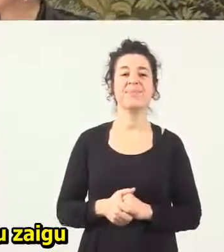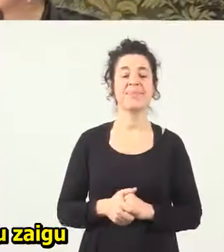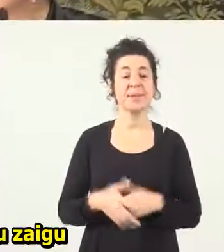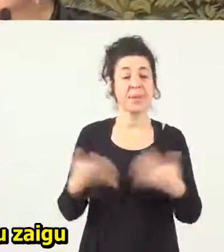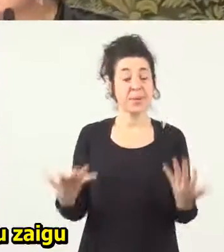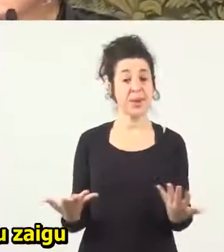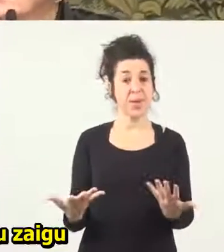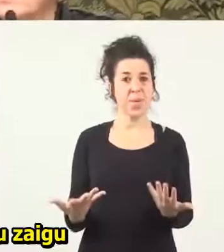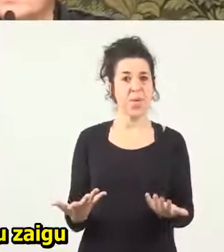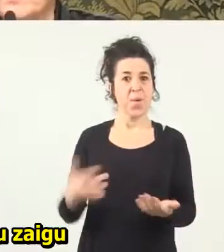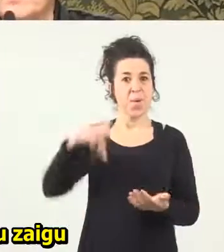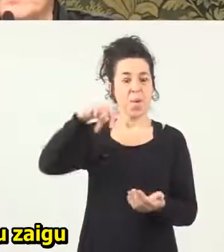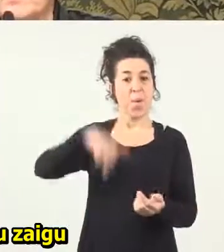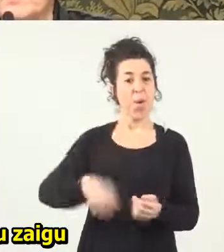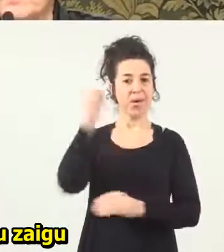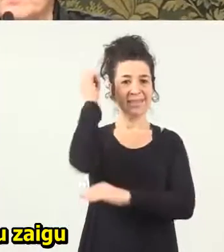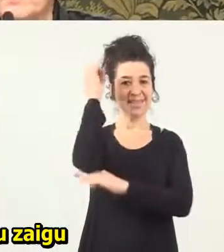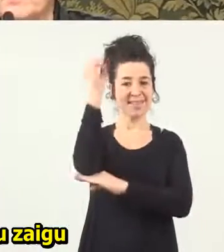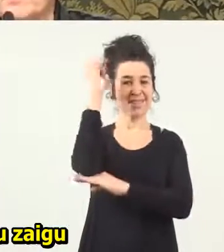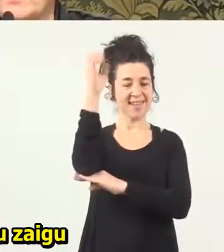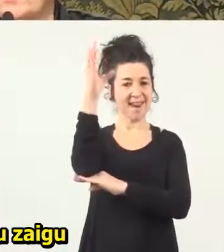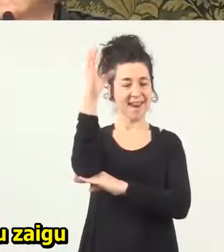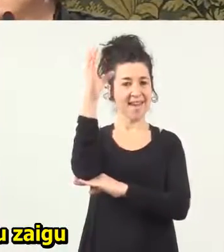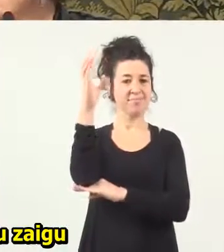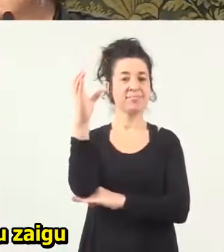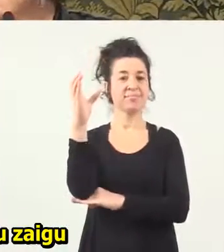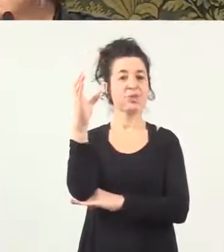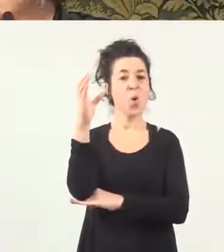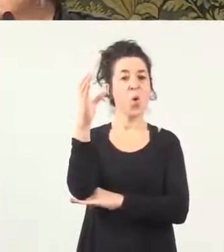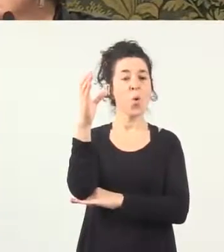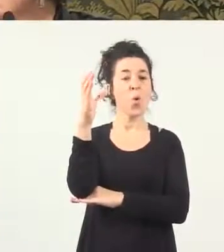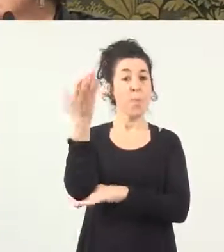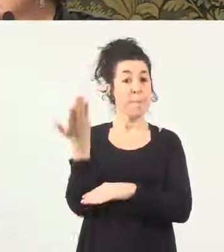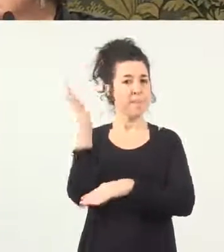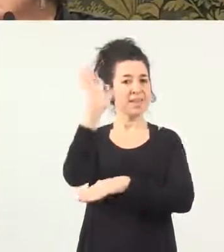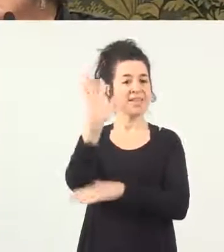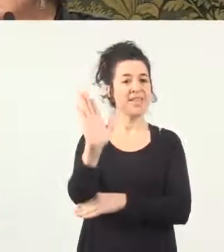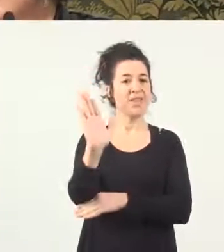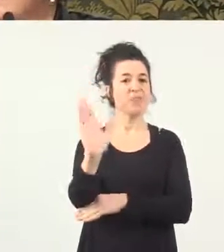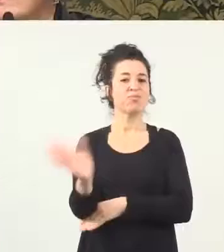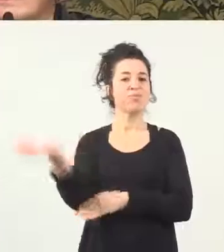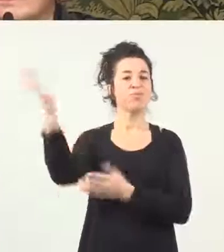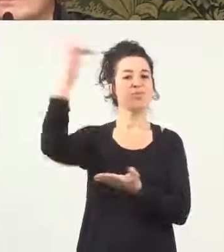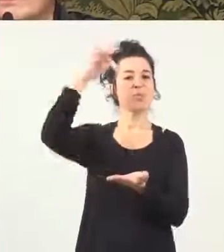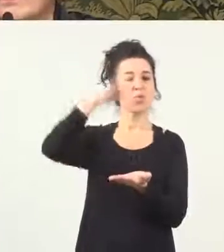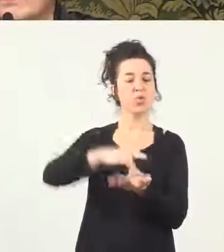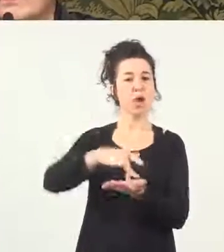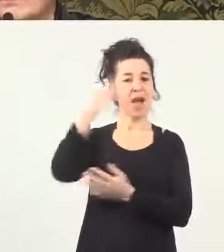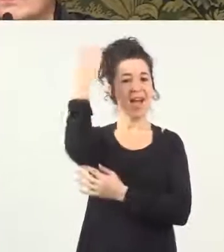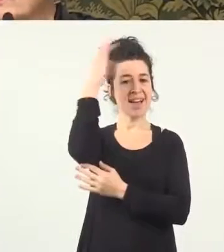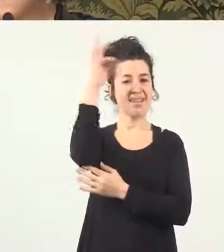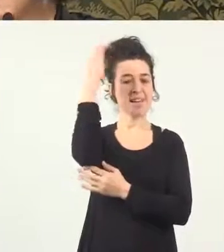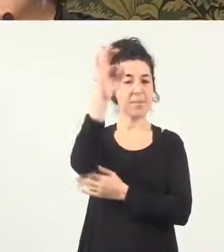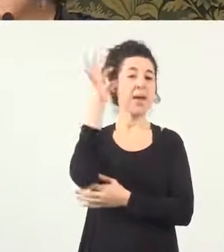Itzaldi honetan Arabako emakumeen asanbladari tokatu zaigu Mariluz Esteban